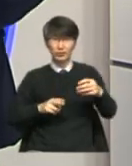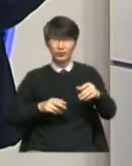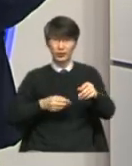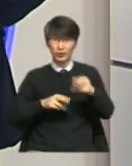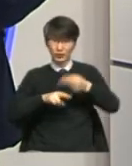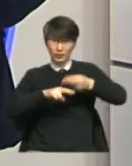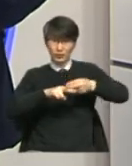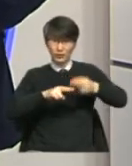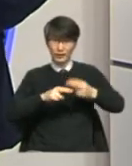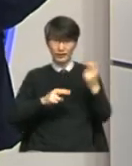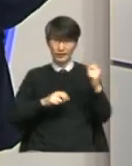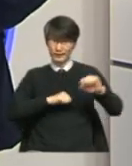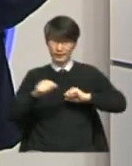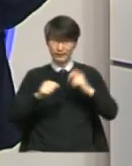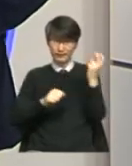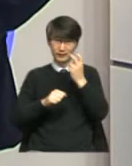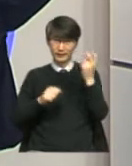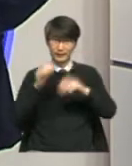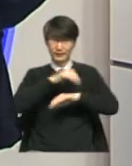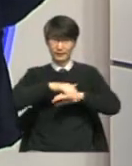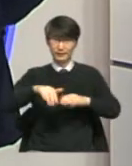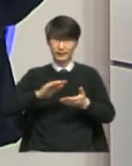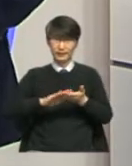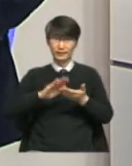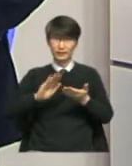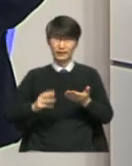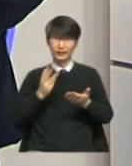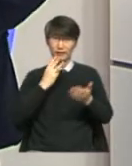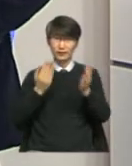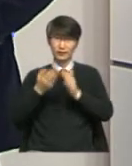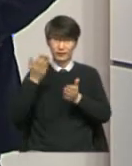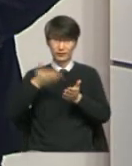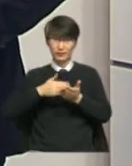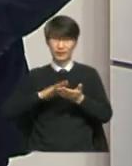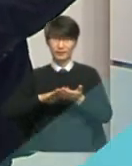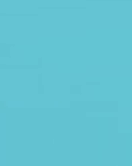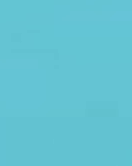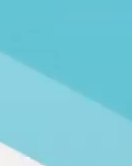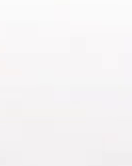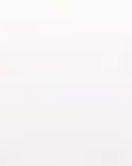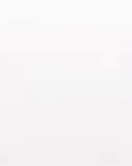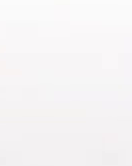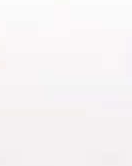조리 행위를 집중 점검하겠다는 계획입니다. 지금까지 클릭 키워드였습니다.